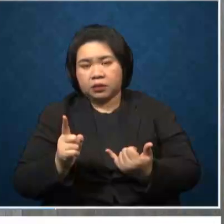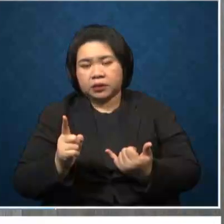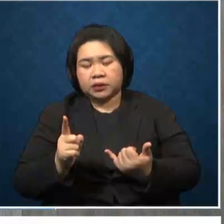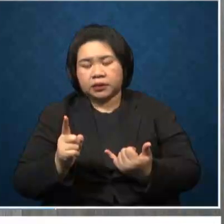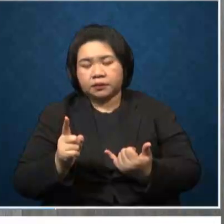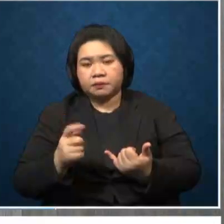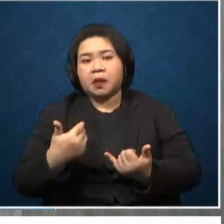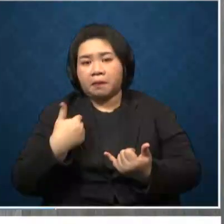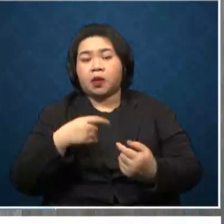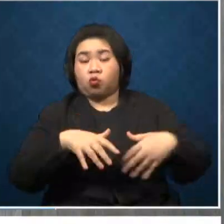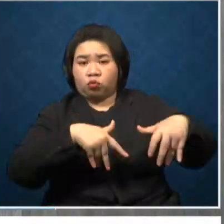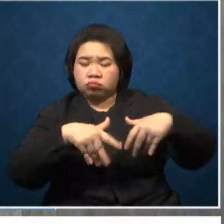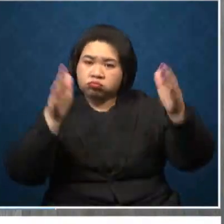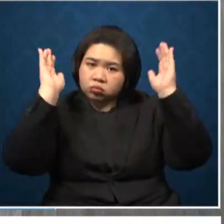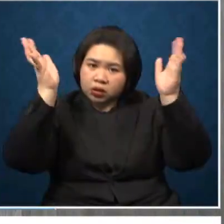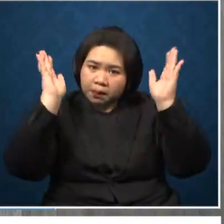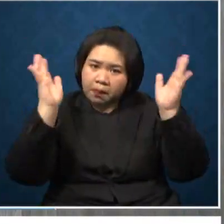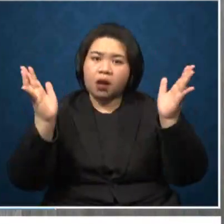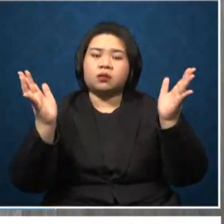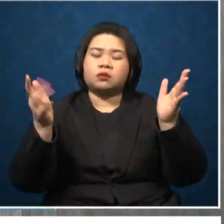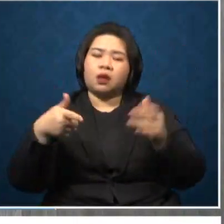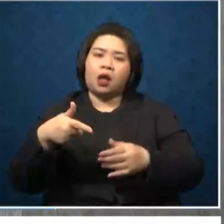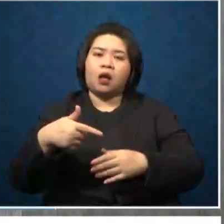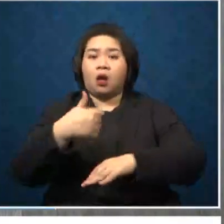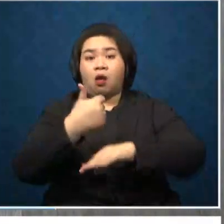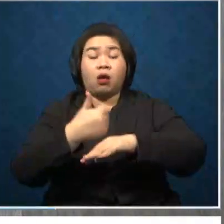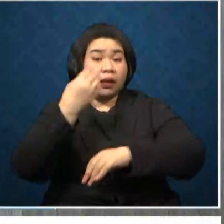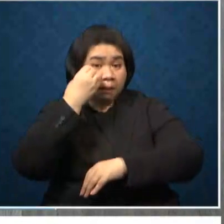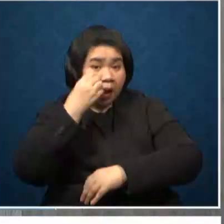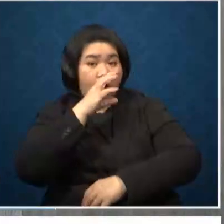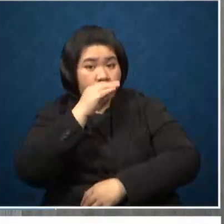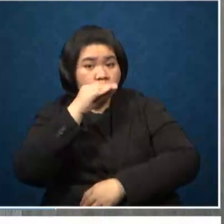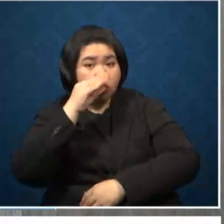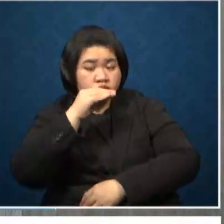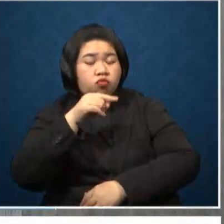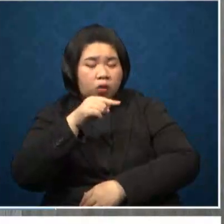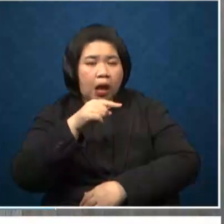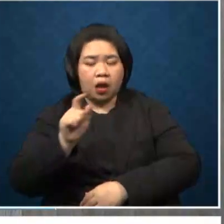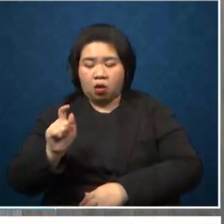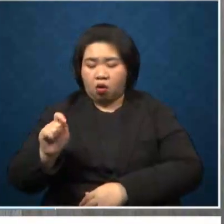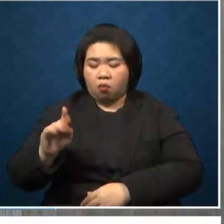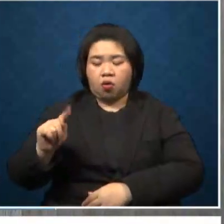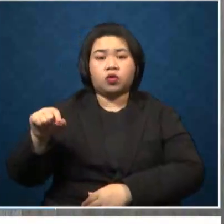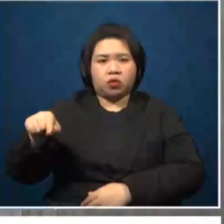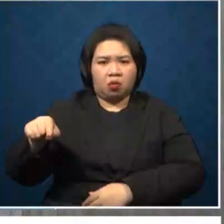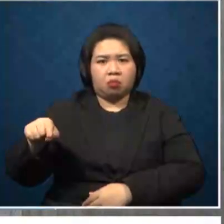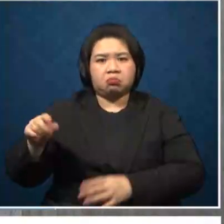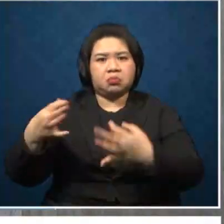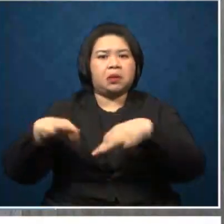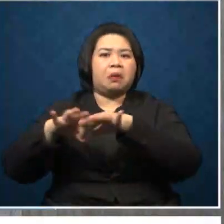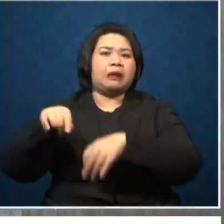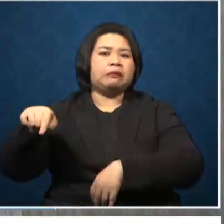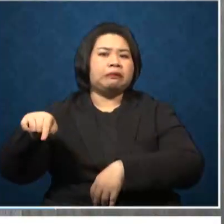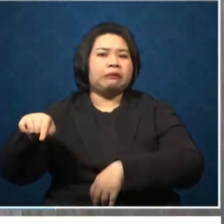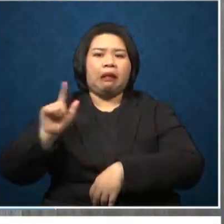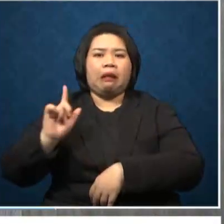ของประชาสัมพันธ์ด้วยพลังของที่ผู้ใหญ่พูดถึงบ่อยๆอบตก็สำคัญกว่ากม